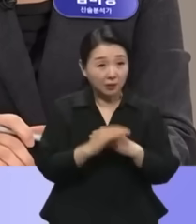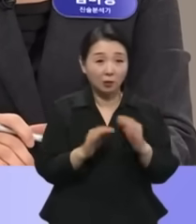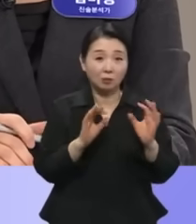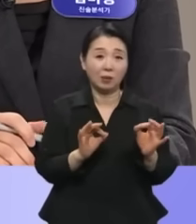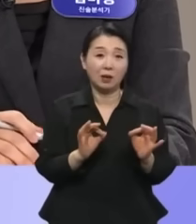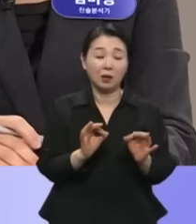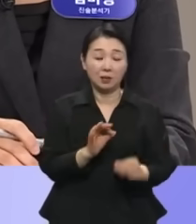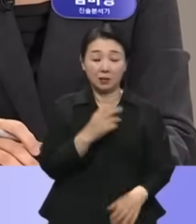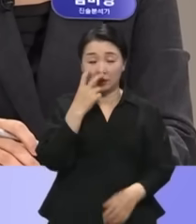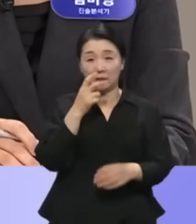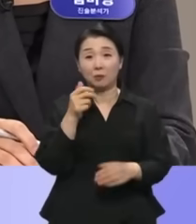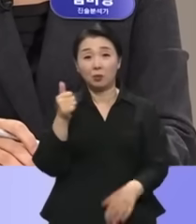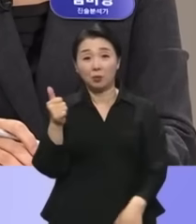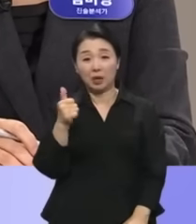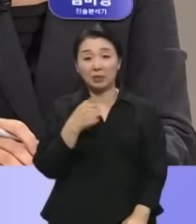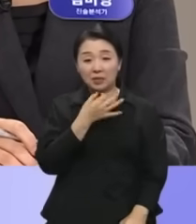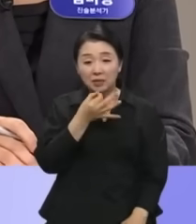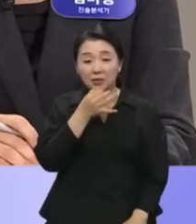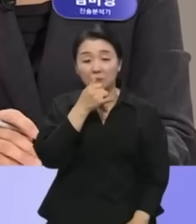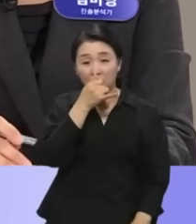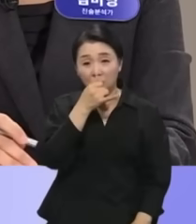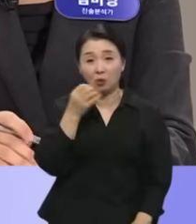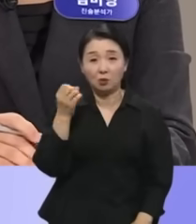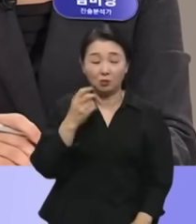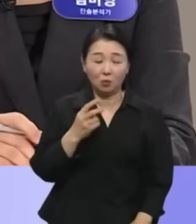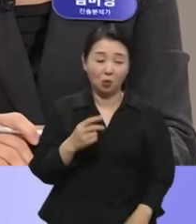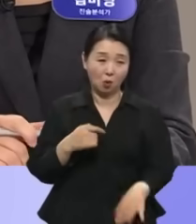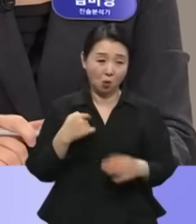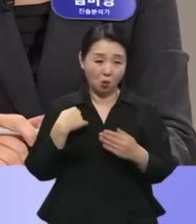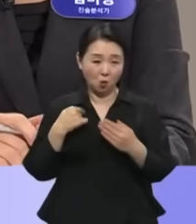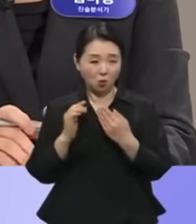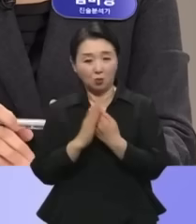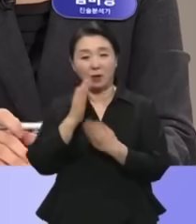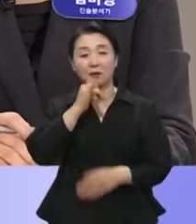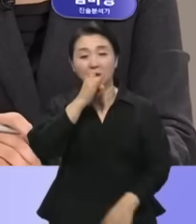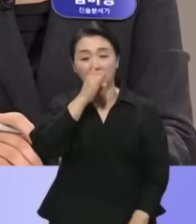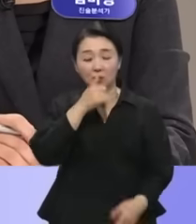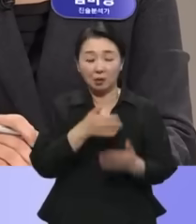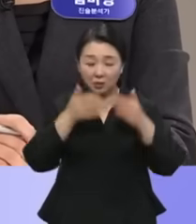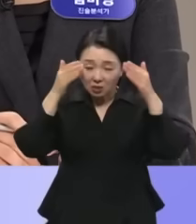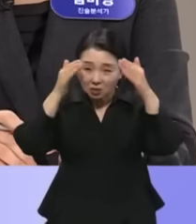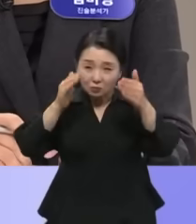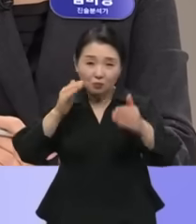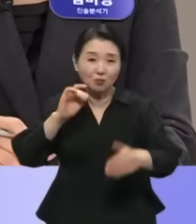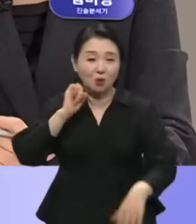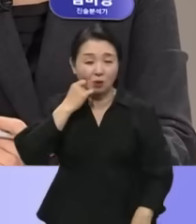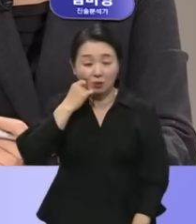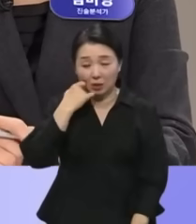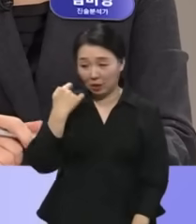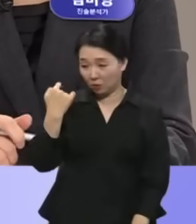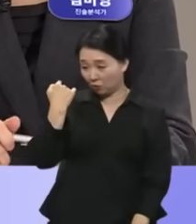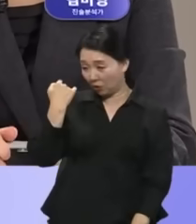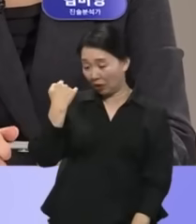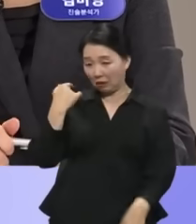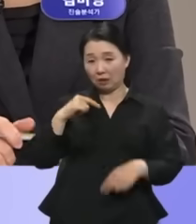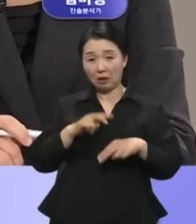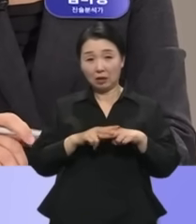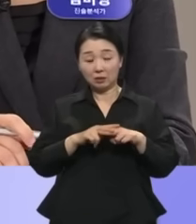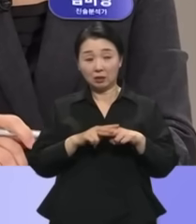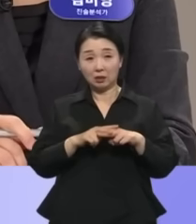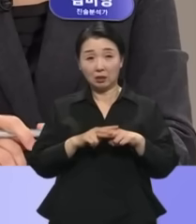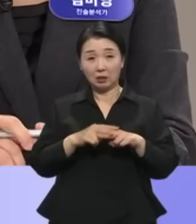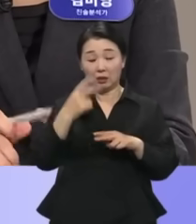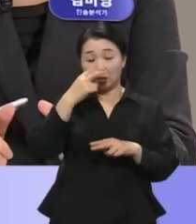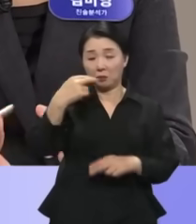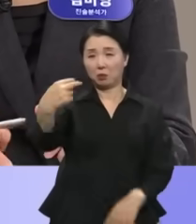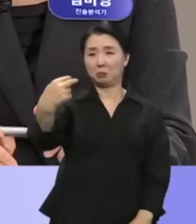민원이었다이 기침을 했다던가 아니면 화려한 옷을 입어서 뭐 집중이 안 됐다 뒷자리에 있는데 감독관이 너무 쳐다봐서